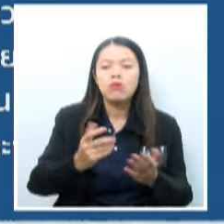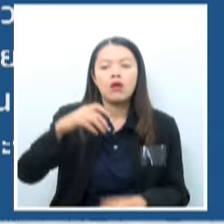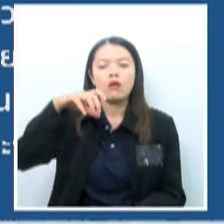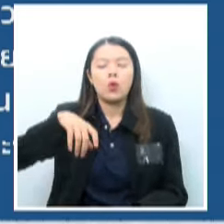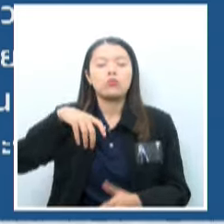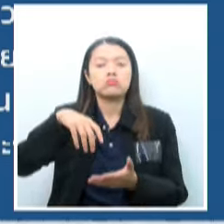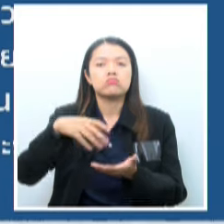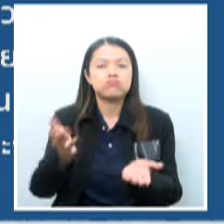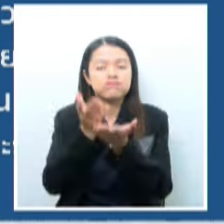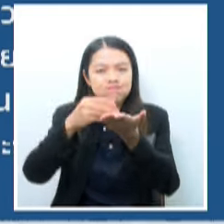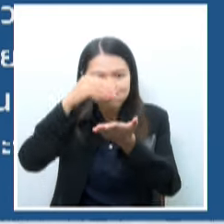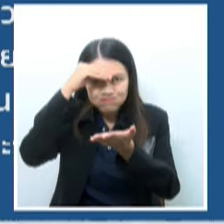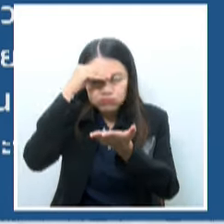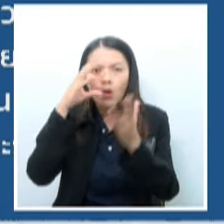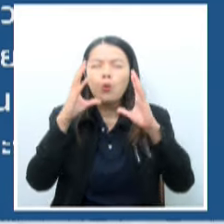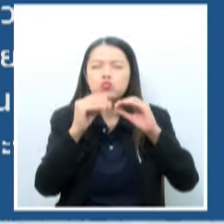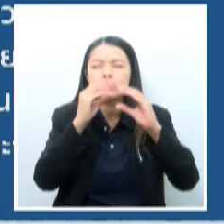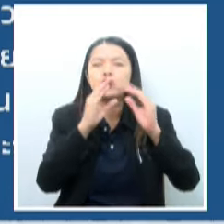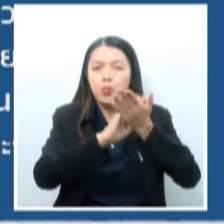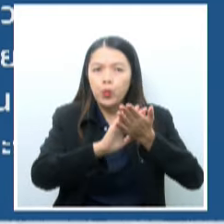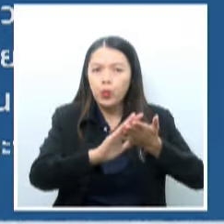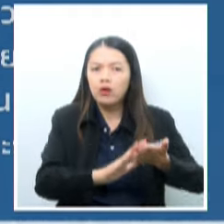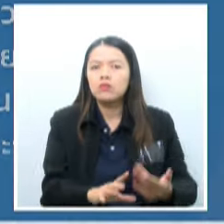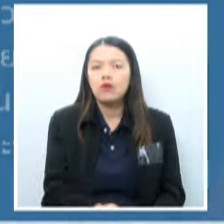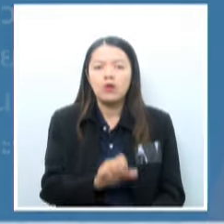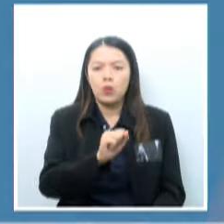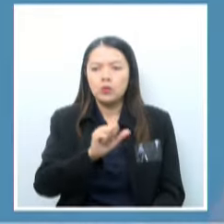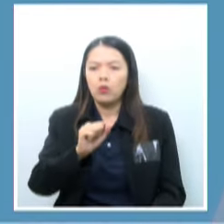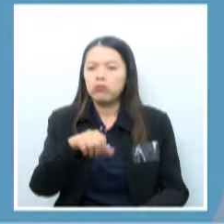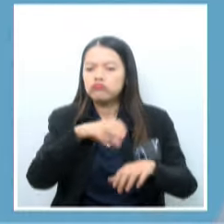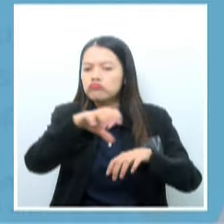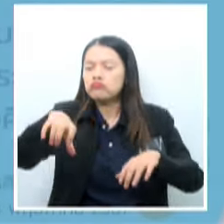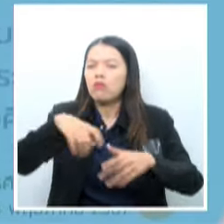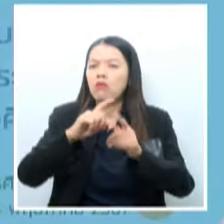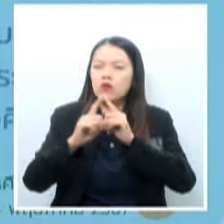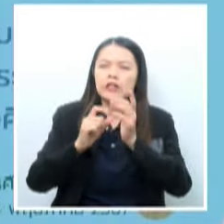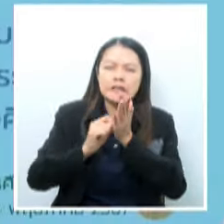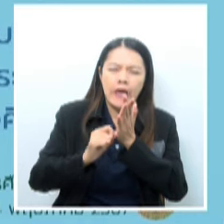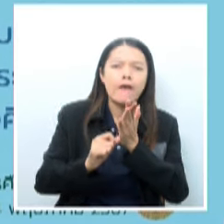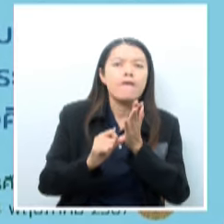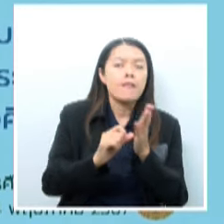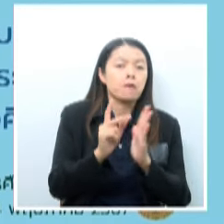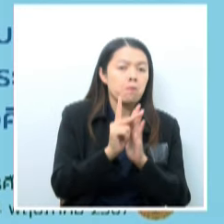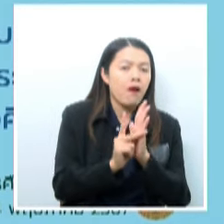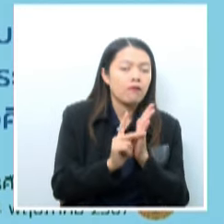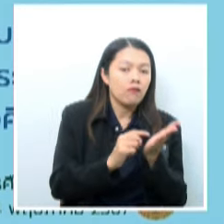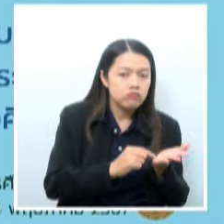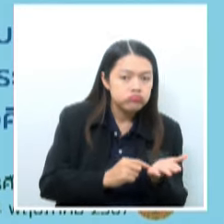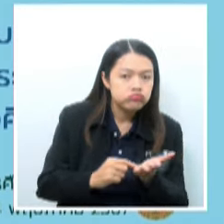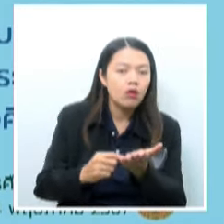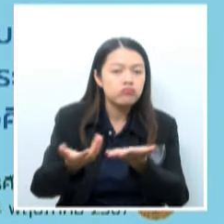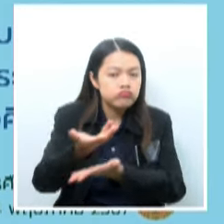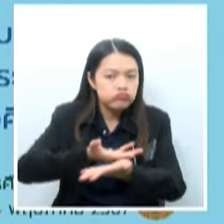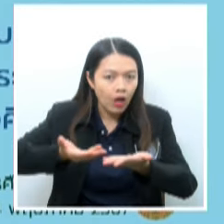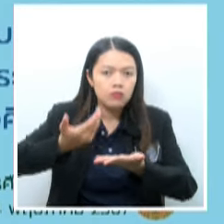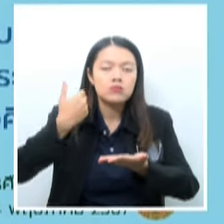รียนรู้ซึ่งหลังจากประชุมดังกล่าวสปท.และหน่วยงานที่เกี่ยวข้องต้องมีการปรับปรุงร่างประกาศและนำเสนอในการประชุมเพื่อพิจาร